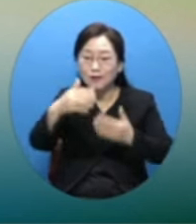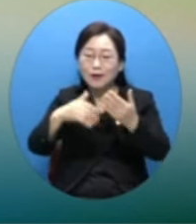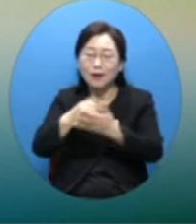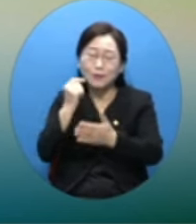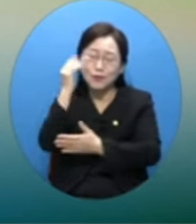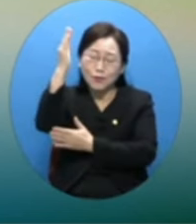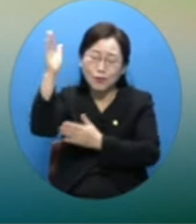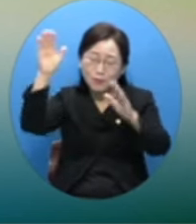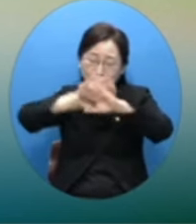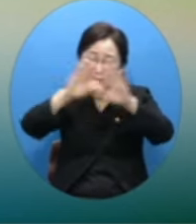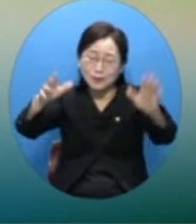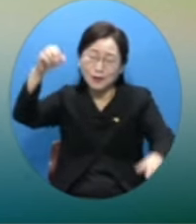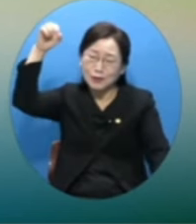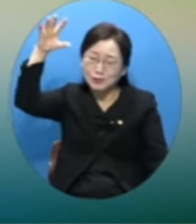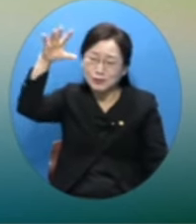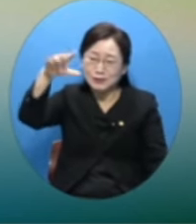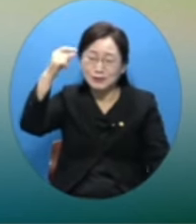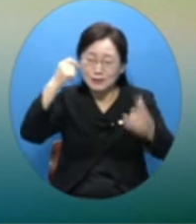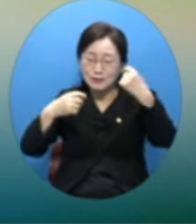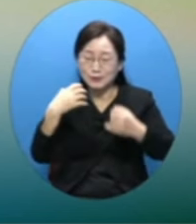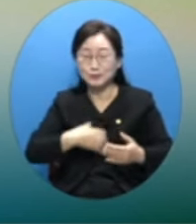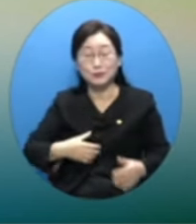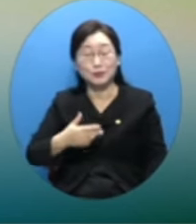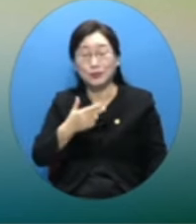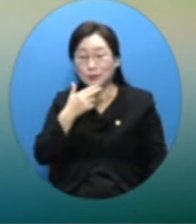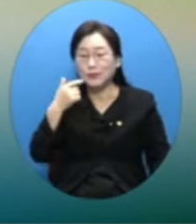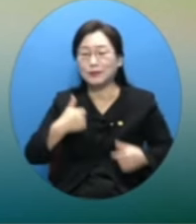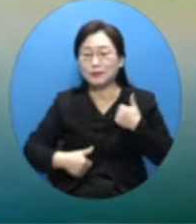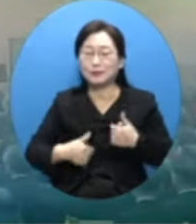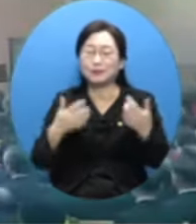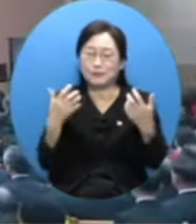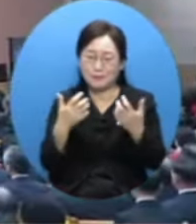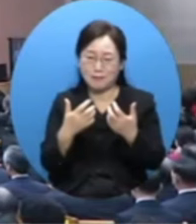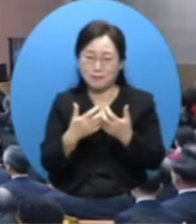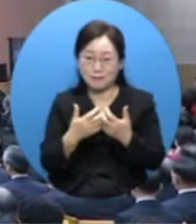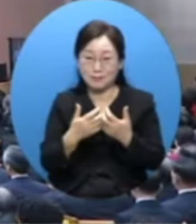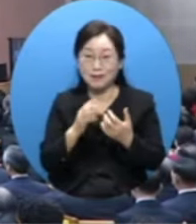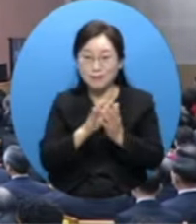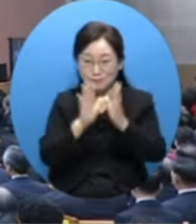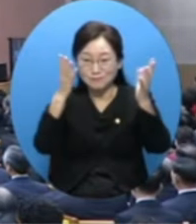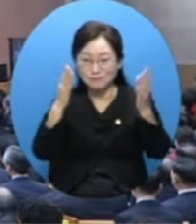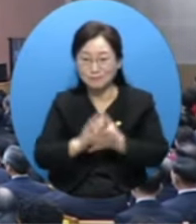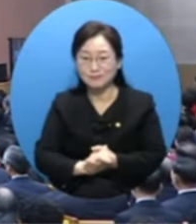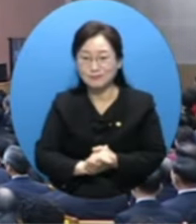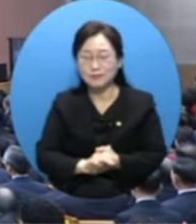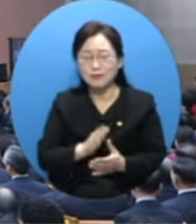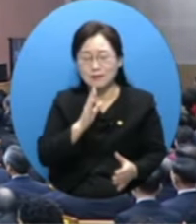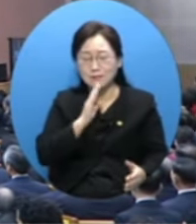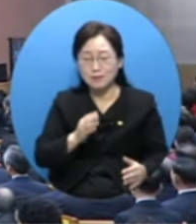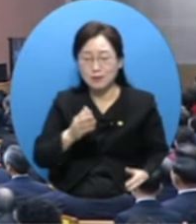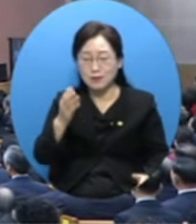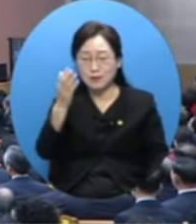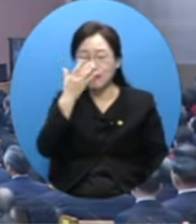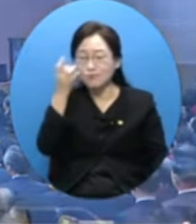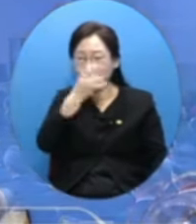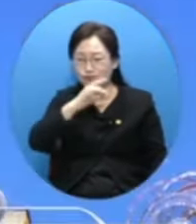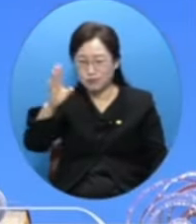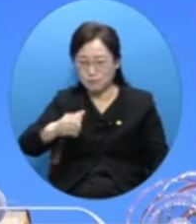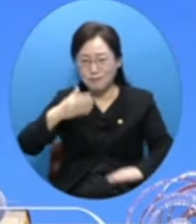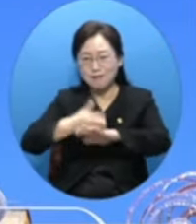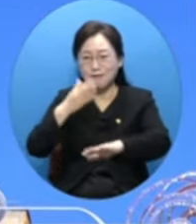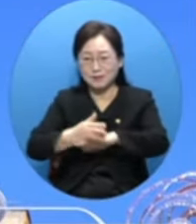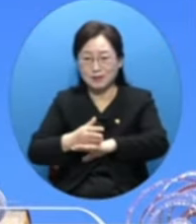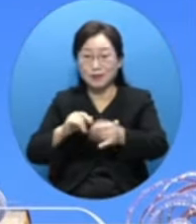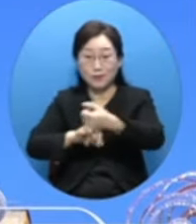비춰 슬픔이 없고 기쁨만 있다. 할렐루야! 이 같은 절대 감사의 모습으로 살아가는 여러분 모두가